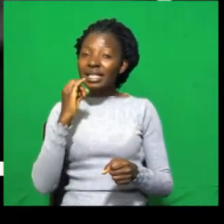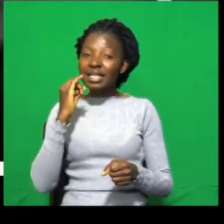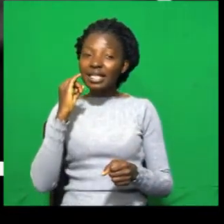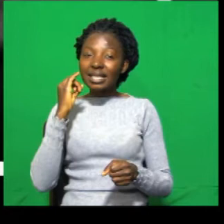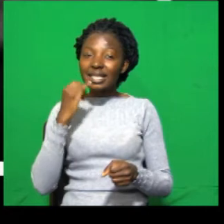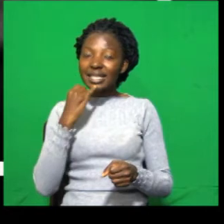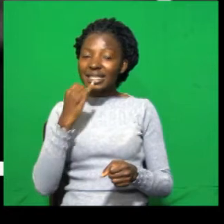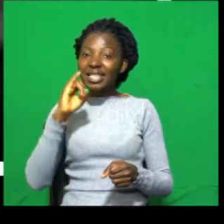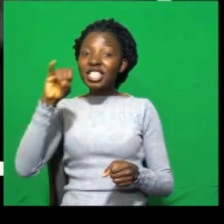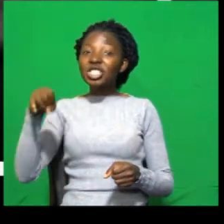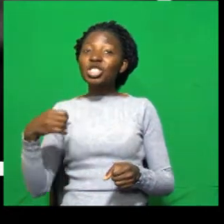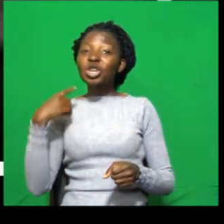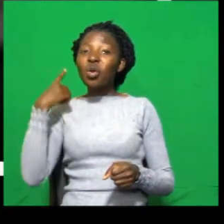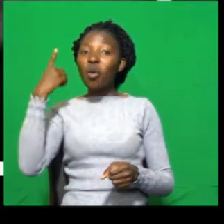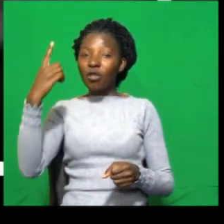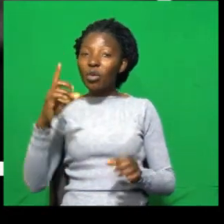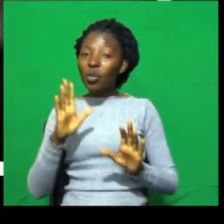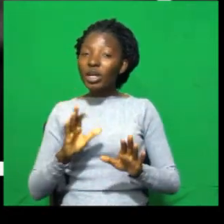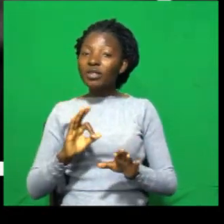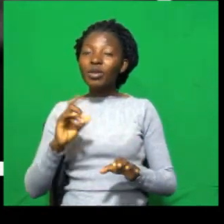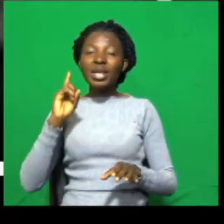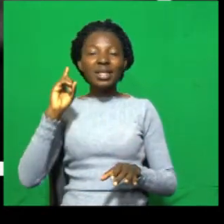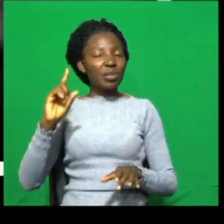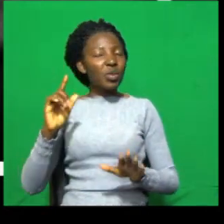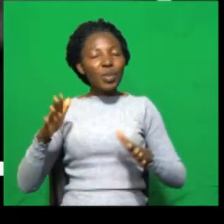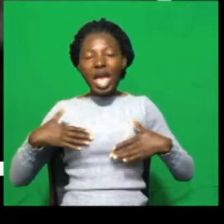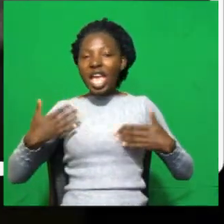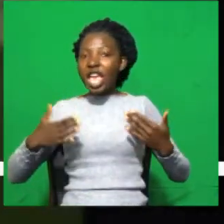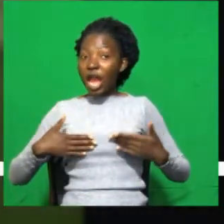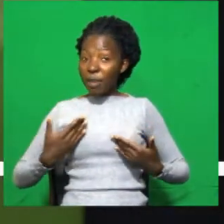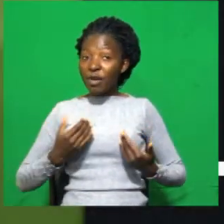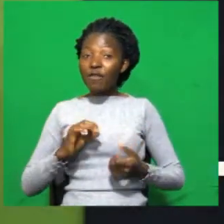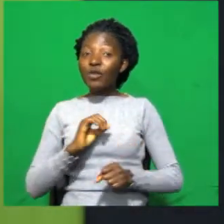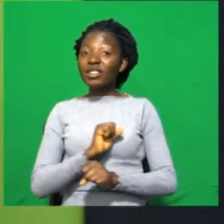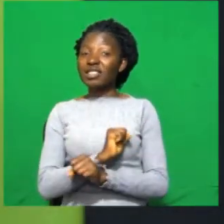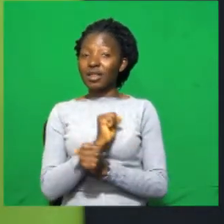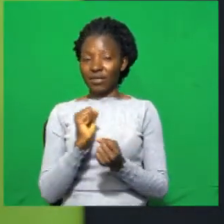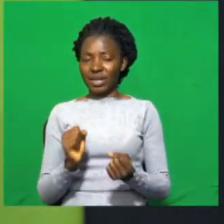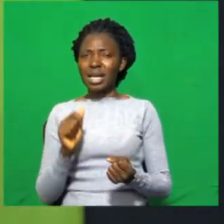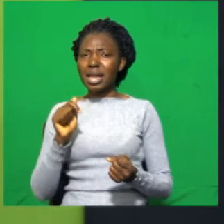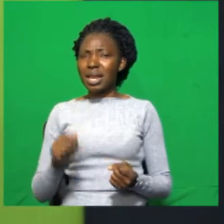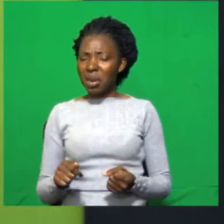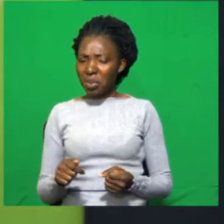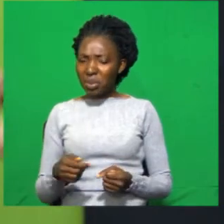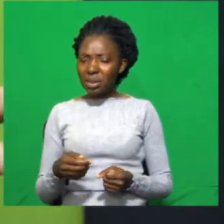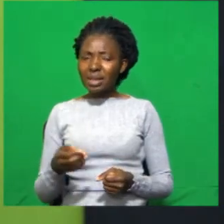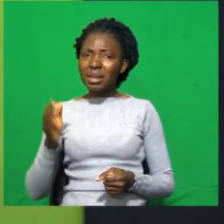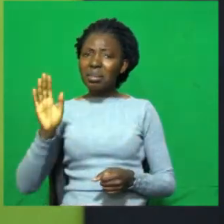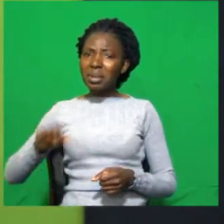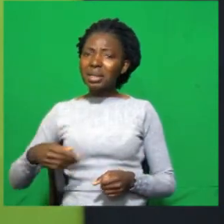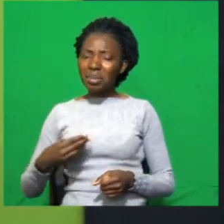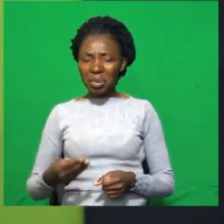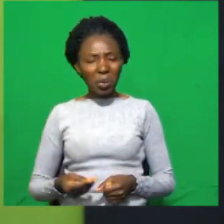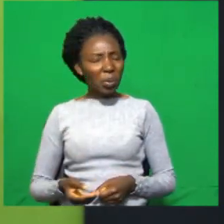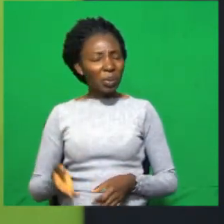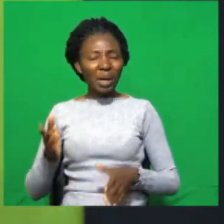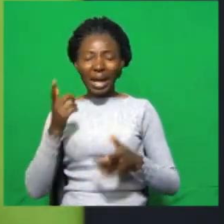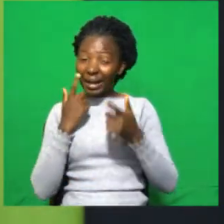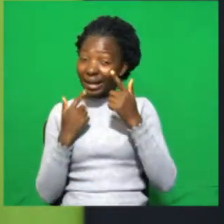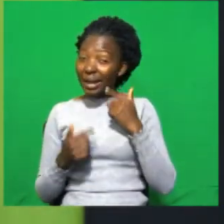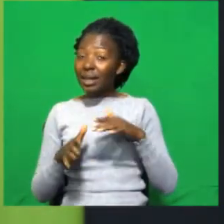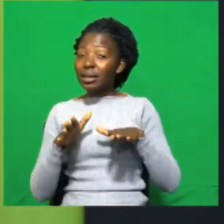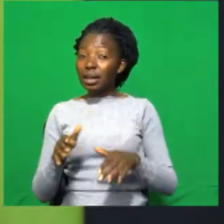takanga takamumirira. Tichafara nokufarira ruponeso rwake. Vakaipa pavari kuchema vachiparadzwa nekubwinya,